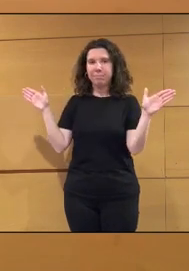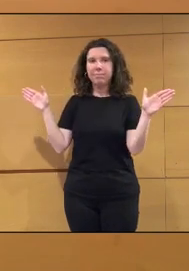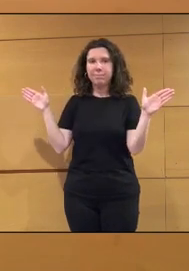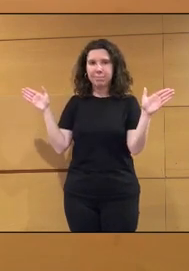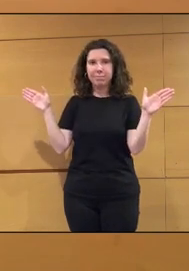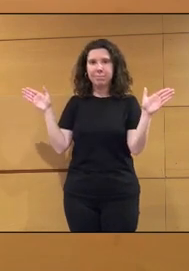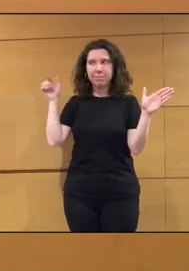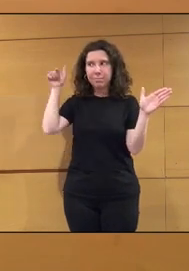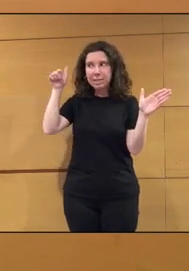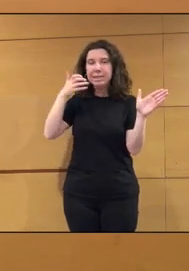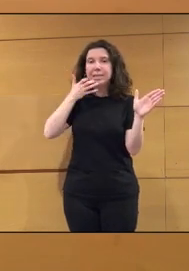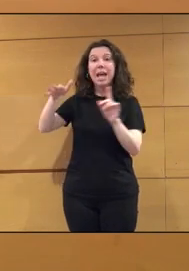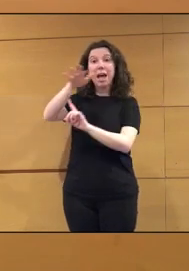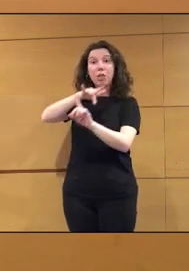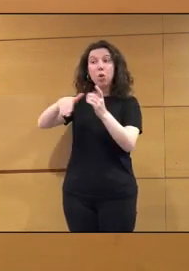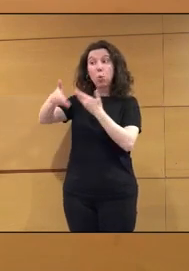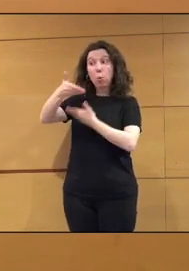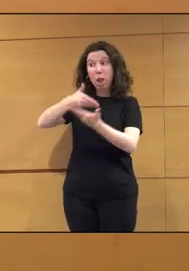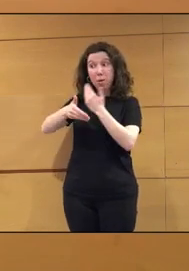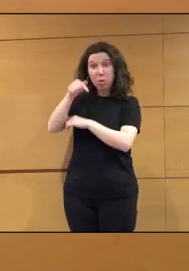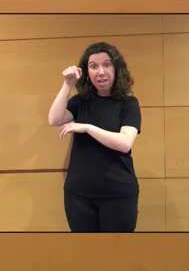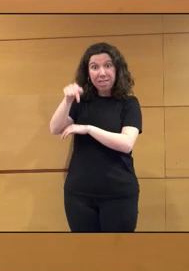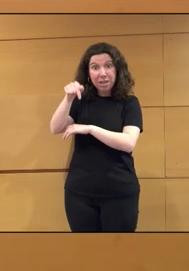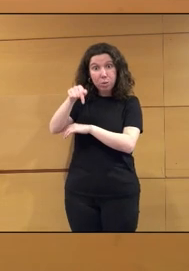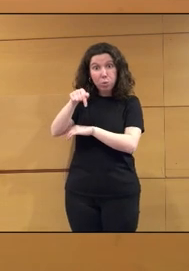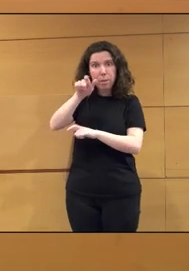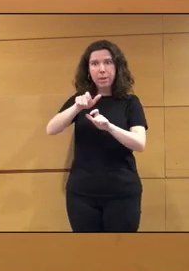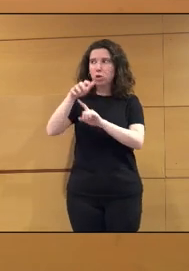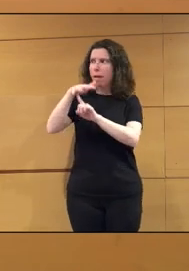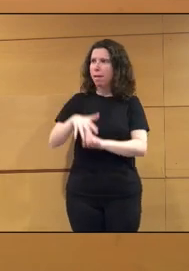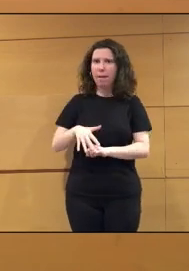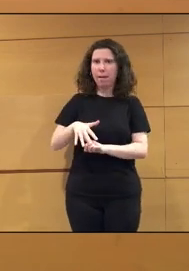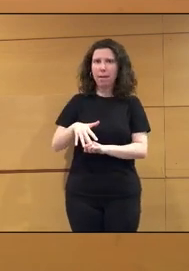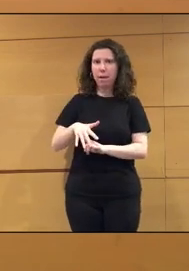si hem d'anar cap a un entorn col·laboratiu on no podem deixar ningú darrere, ostres,